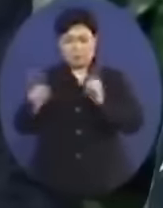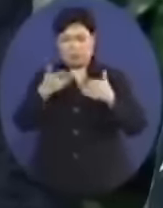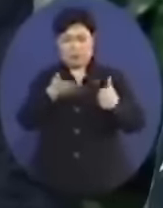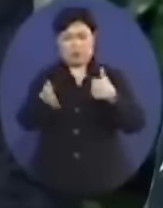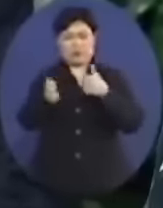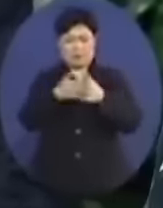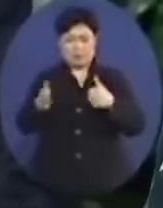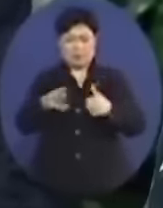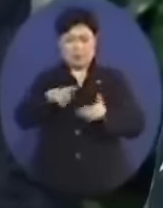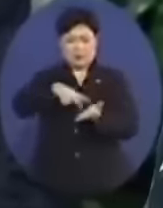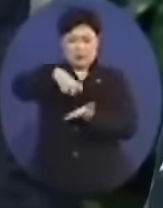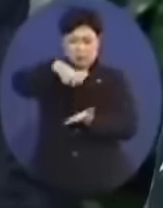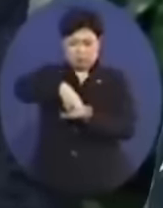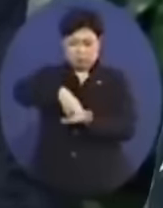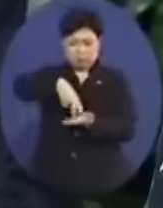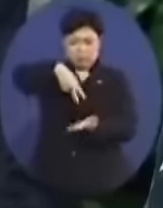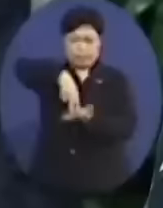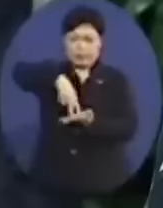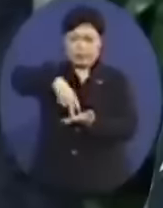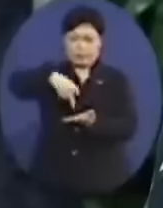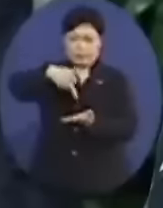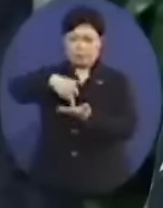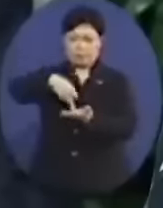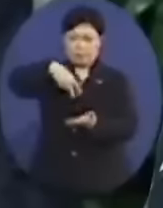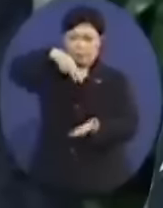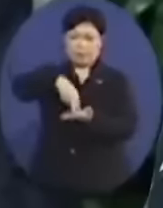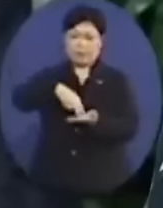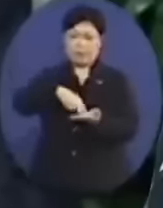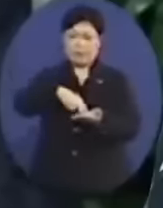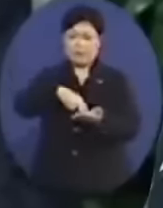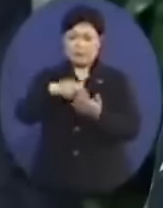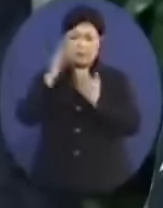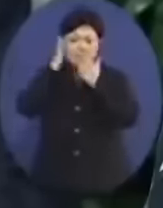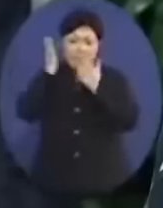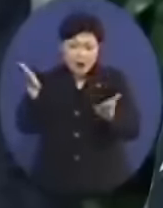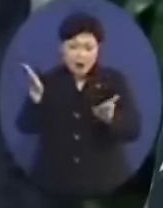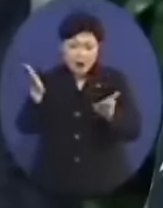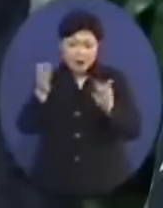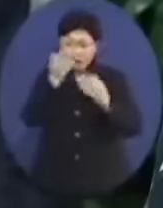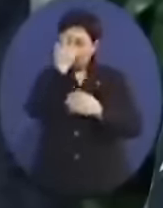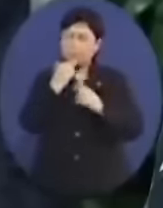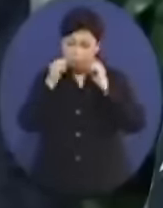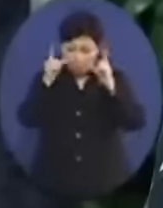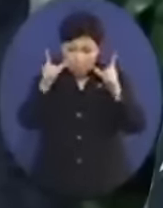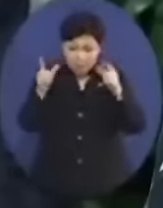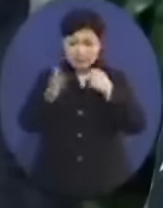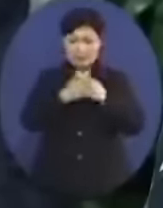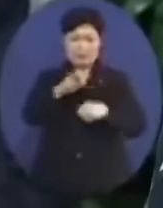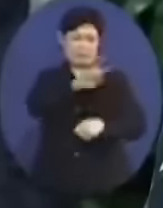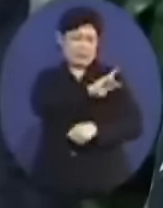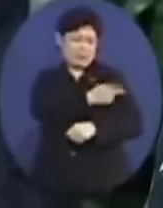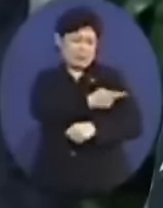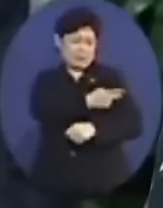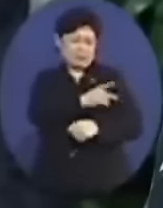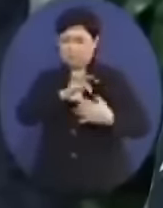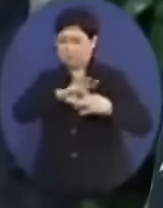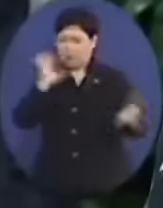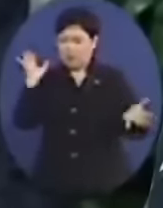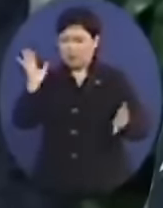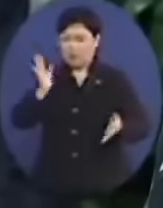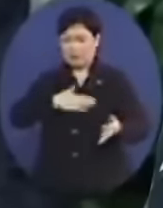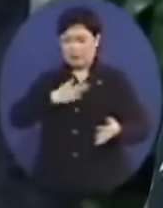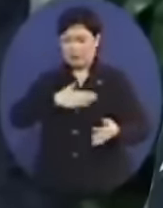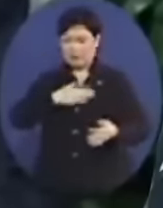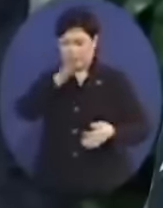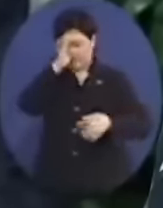안병도 정발도 거리도 벙어리도 장님도 다 나으니까 2단이라 하든 3단이라 하든 나고